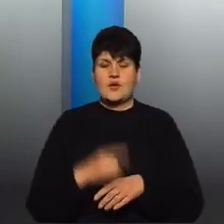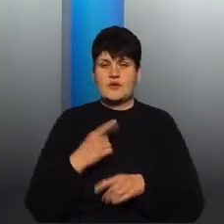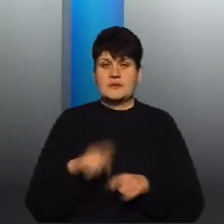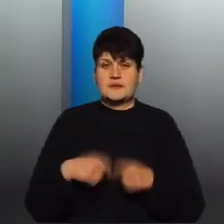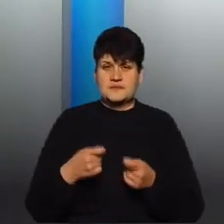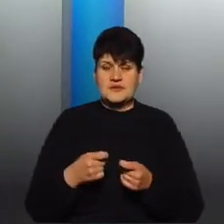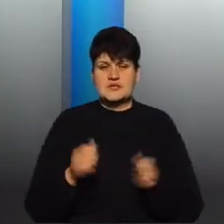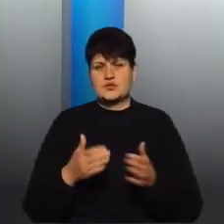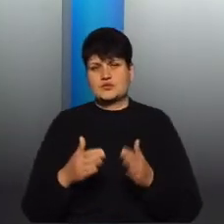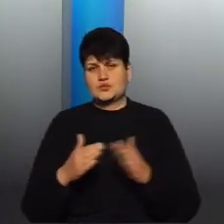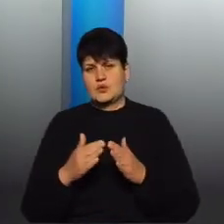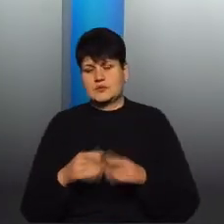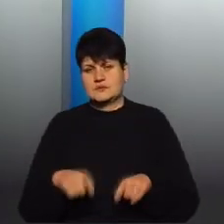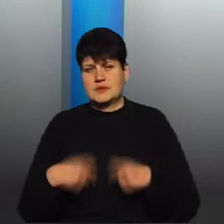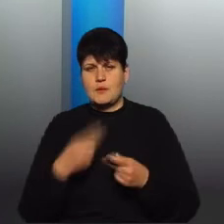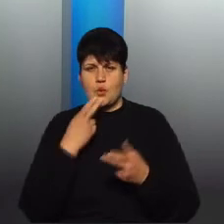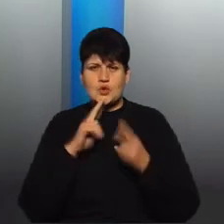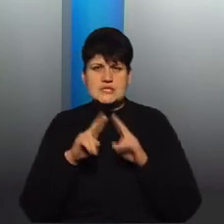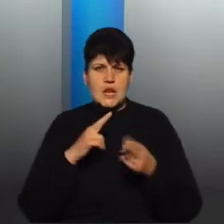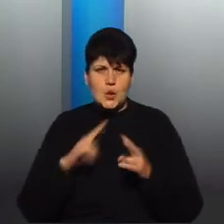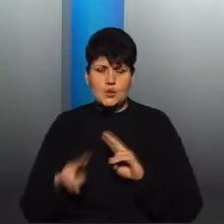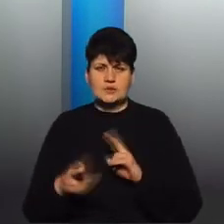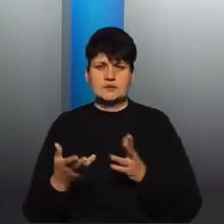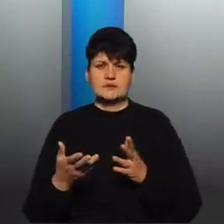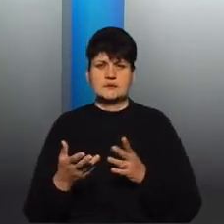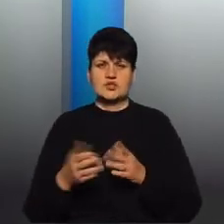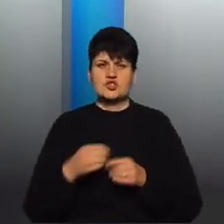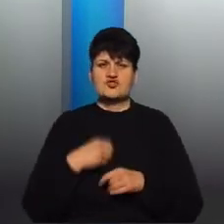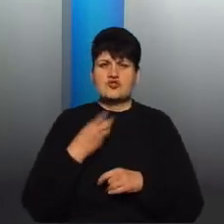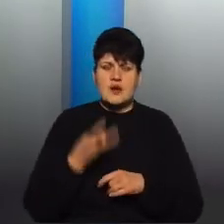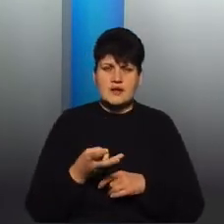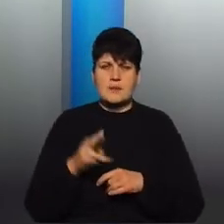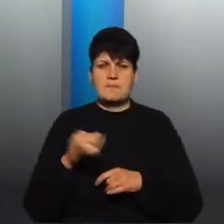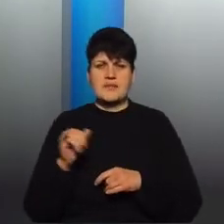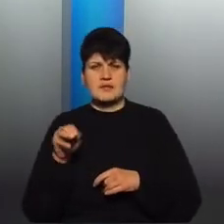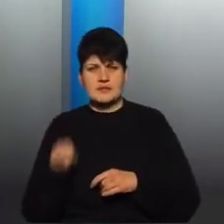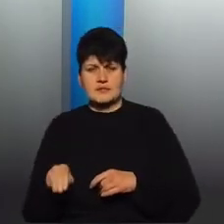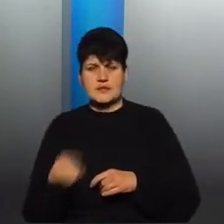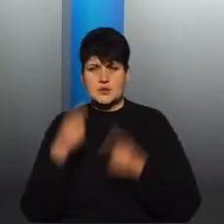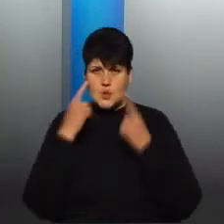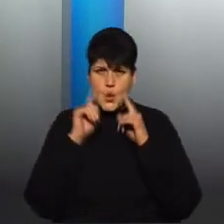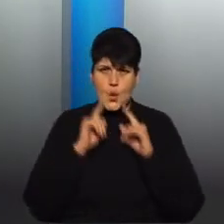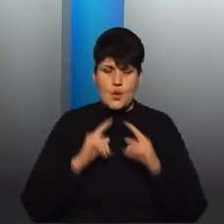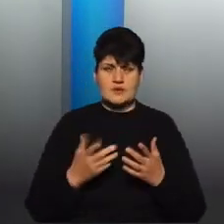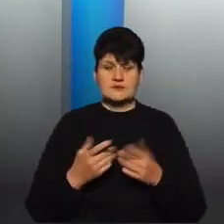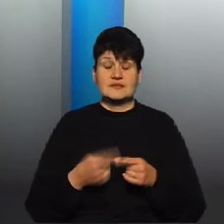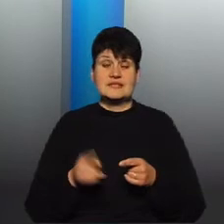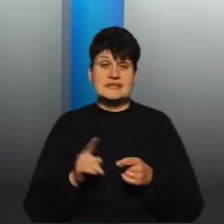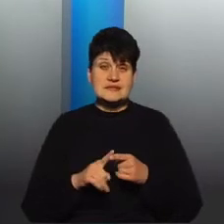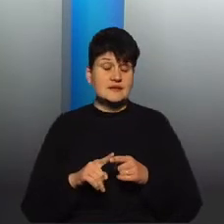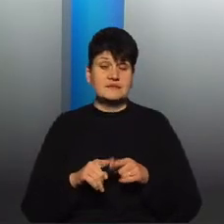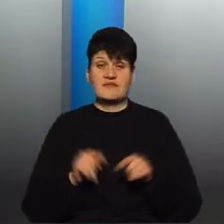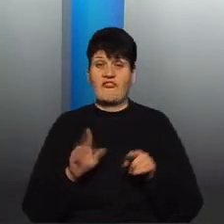побуті передається, поцілунки, рукостискання, чхання, піт, сльози. Такими шляхами ВІЛ